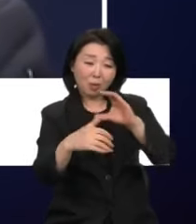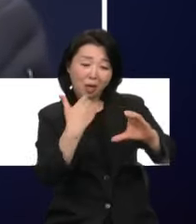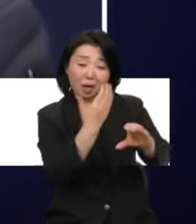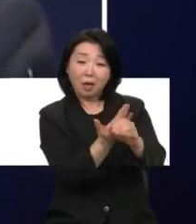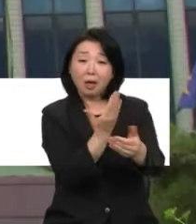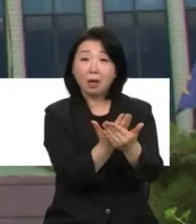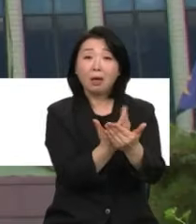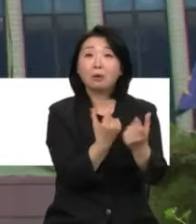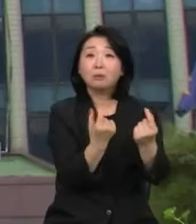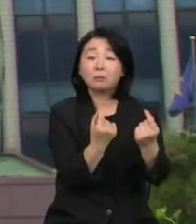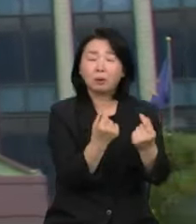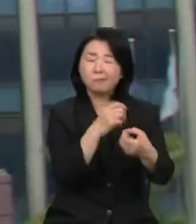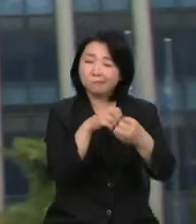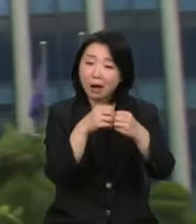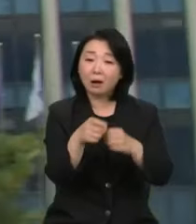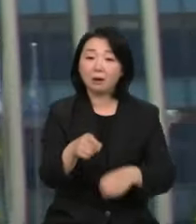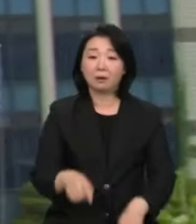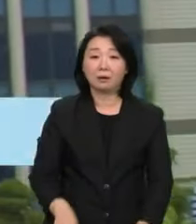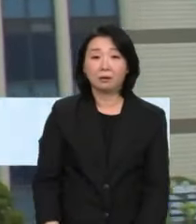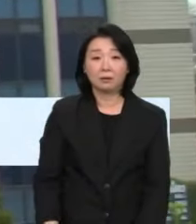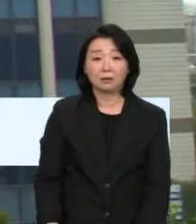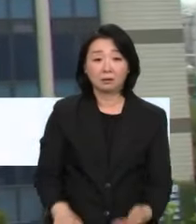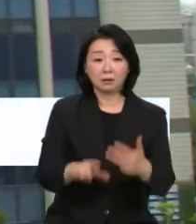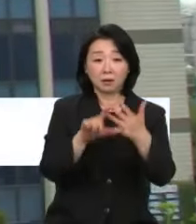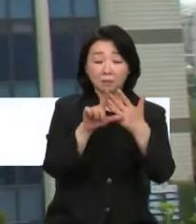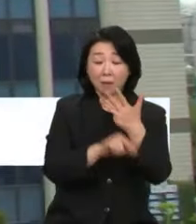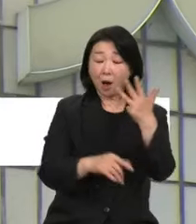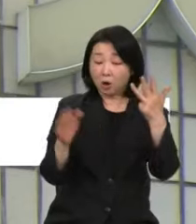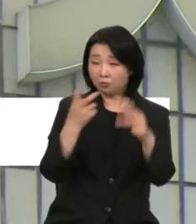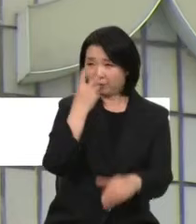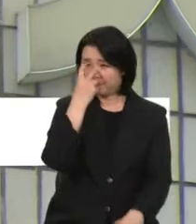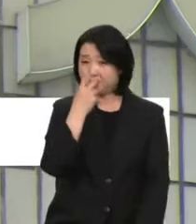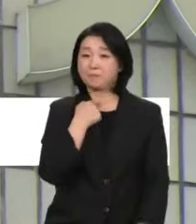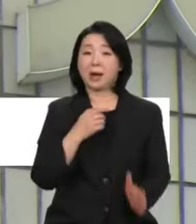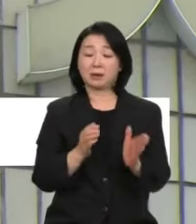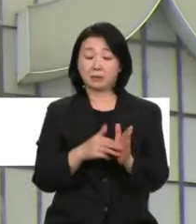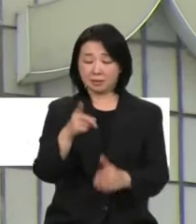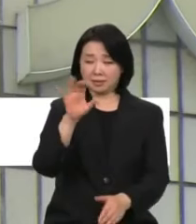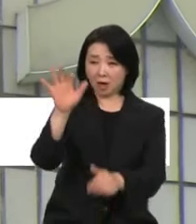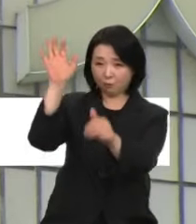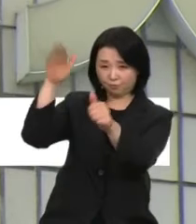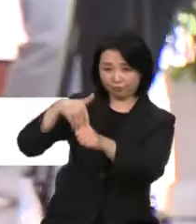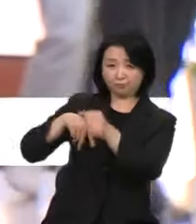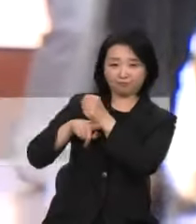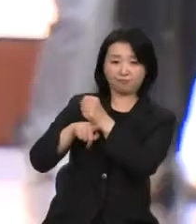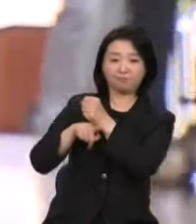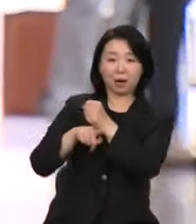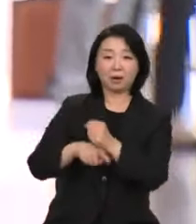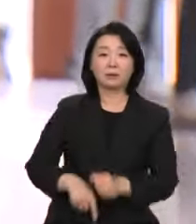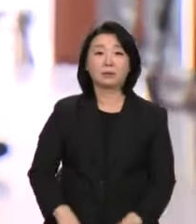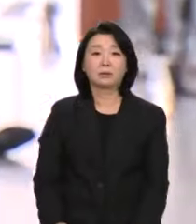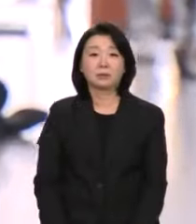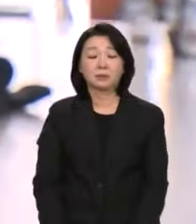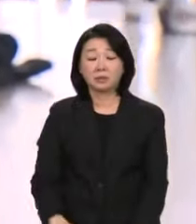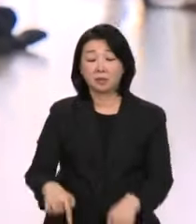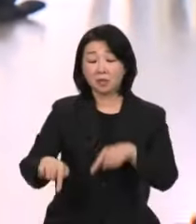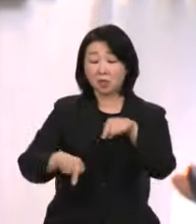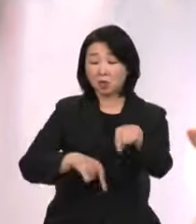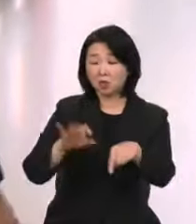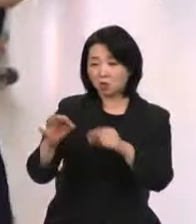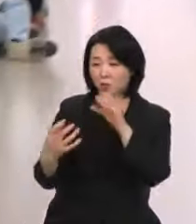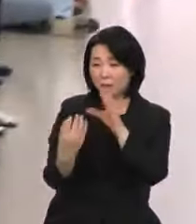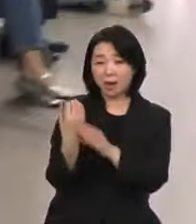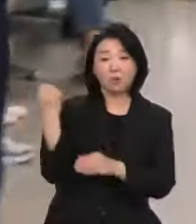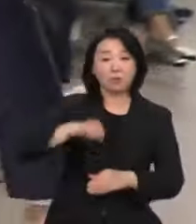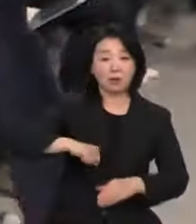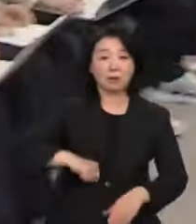호도를 해놨더라고요. 지난해 8월부터 내사해온 경찰은 오늘 장 전 최고위원을 불러 조사했습니다. 정치자금법 위반 혐의입니다.